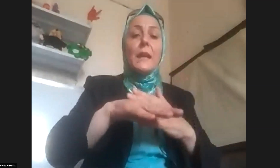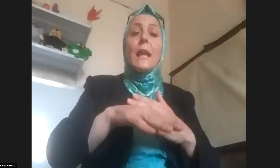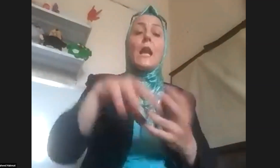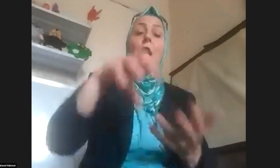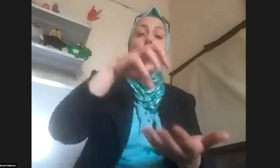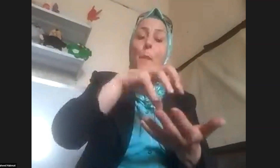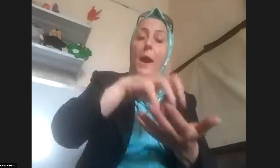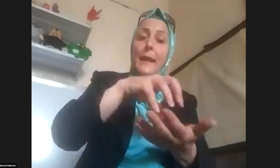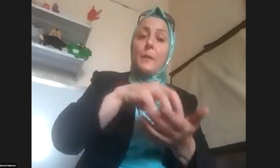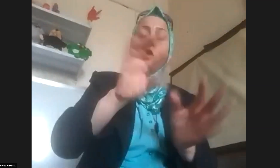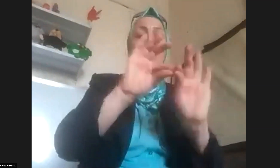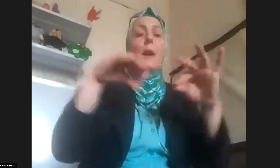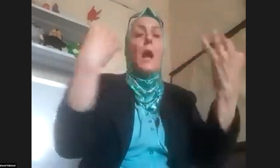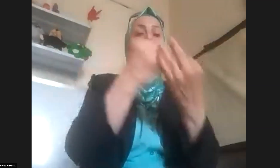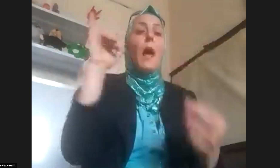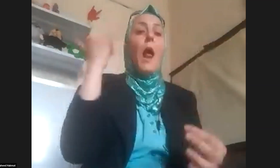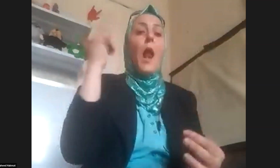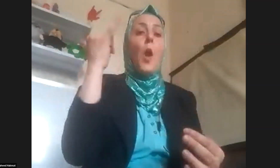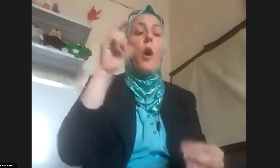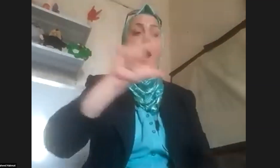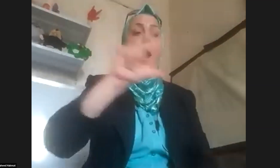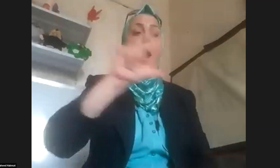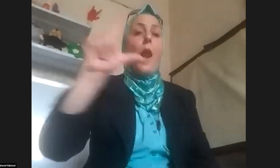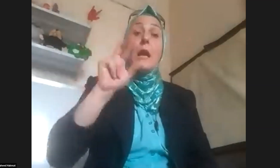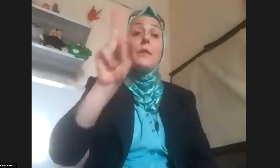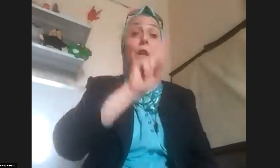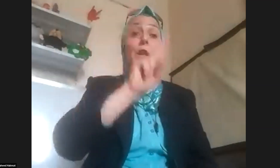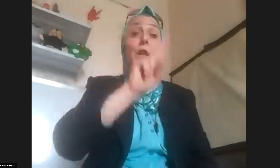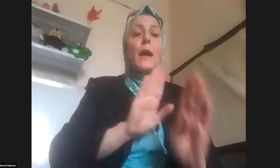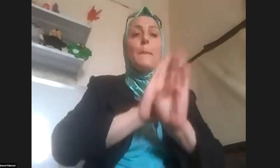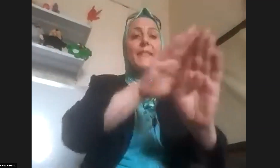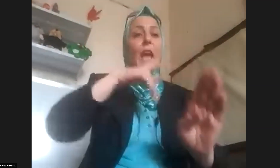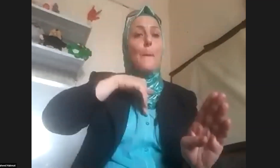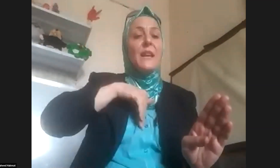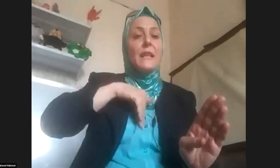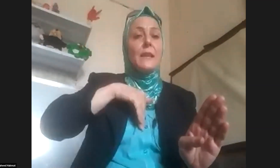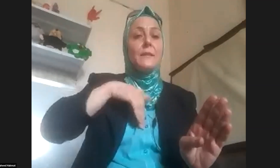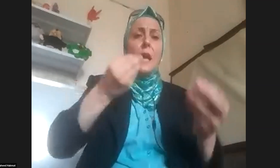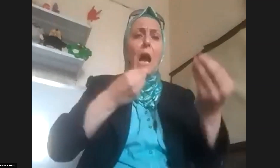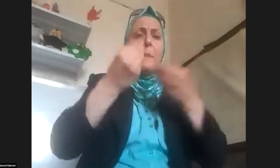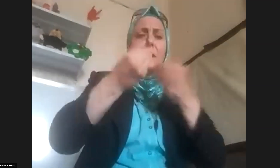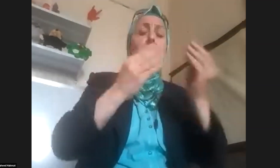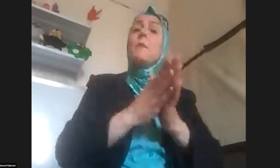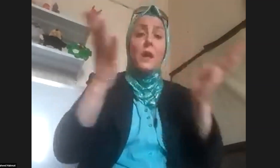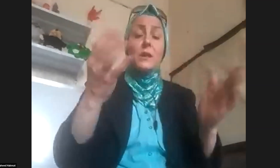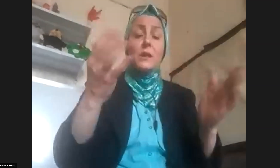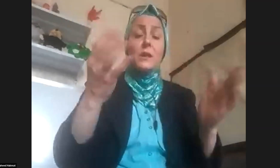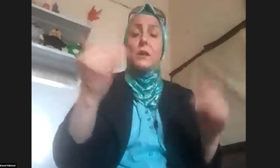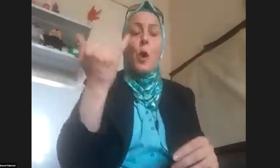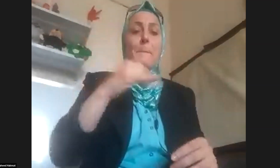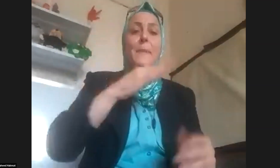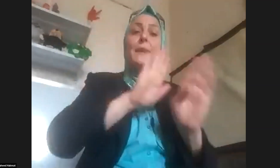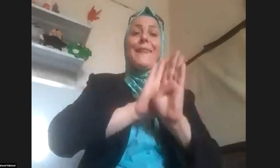في سؤال آخر بتعلق في موضوع الدعم النفسي، وبتكلم إنه إحنا كتير تكلمنا عن ضرورة الدعم النفسي للأطفال